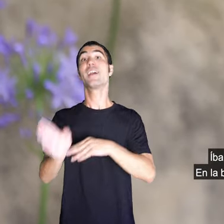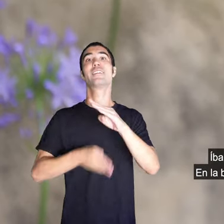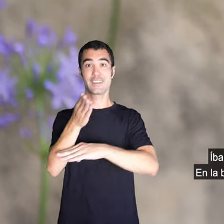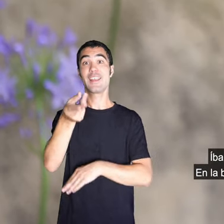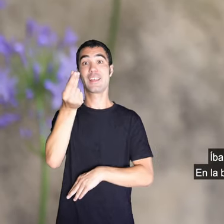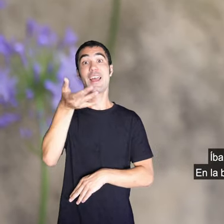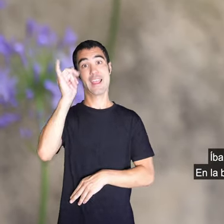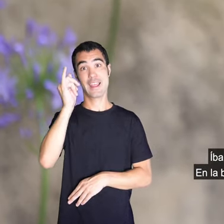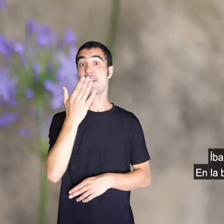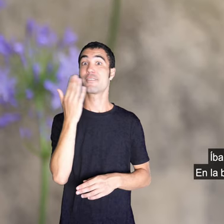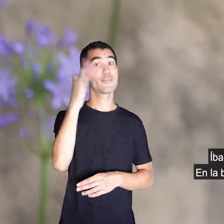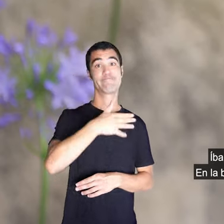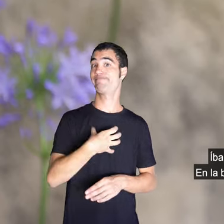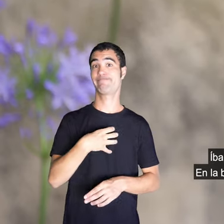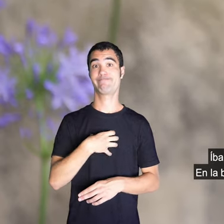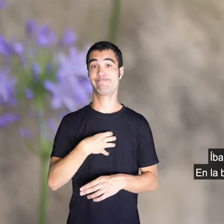prenien l'entrada